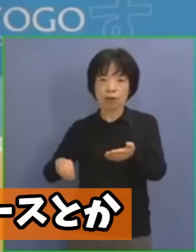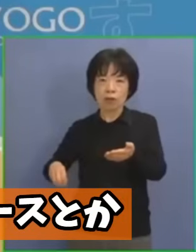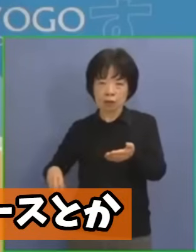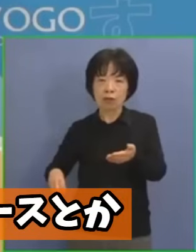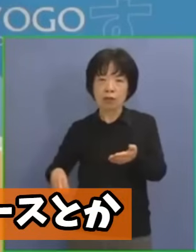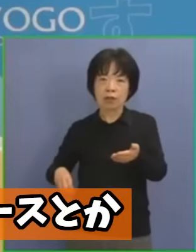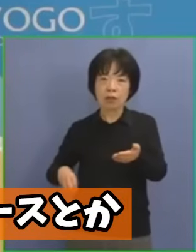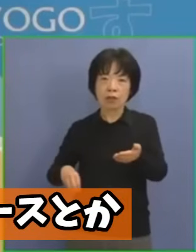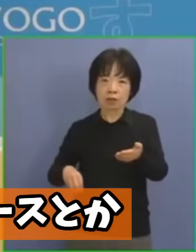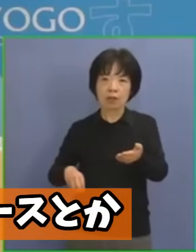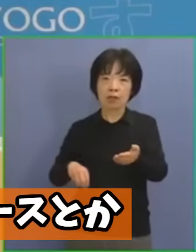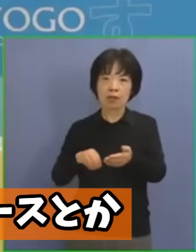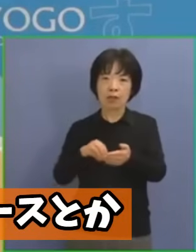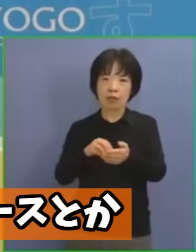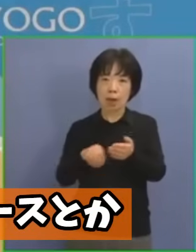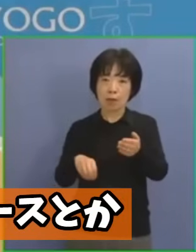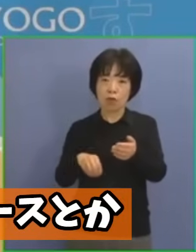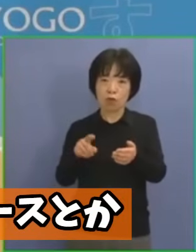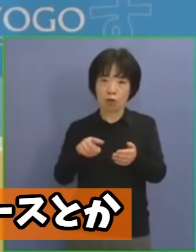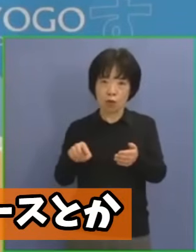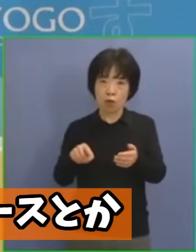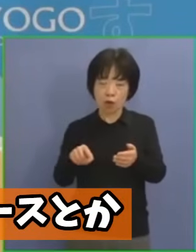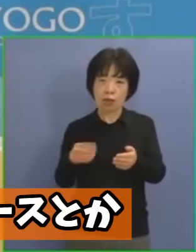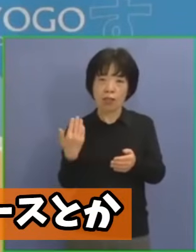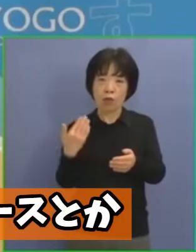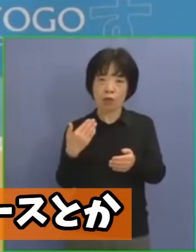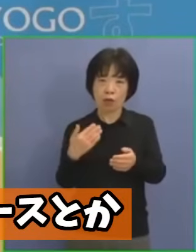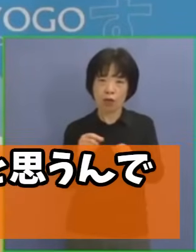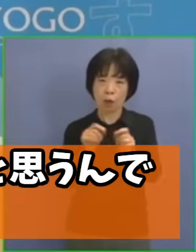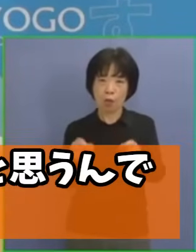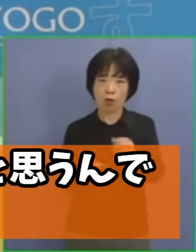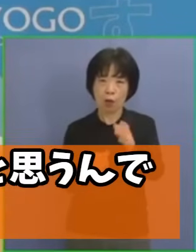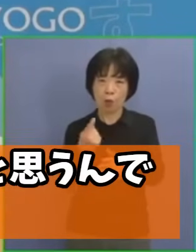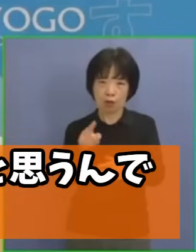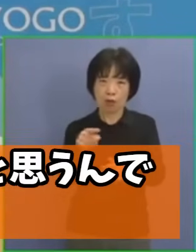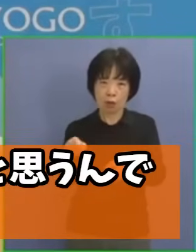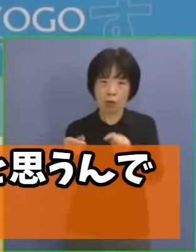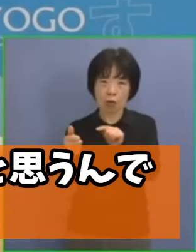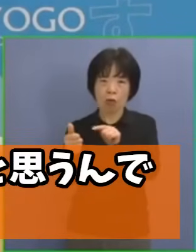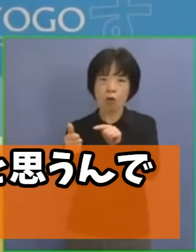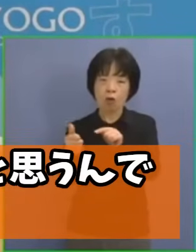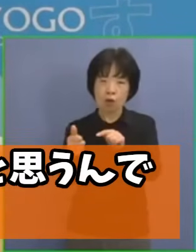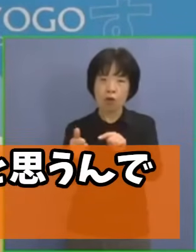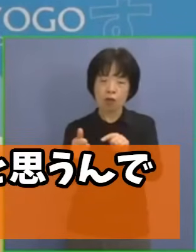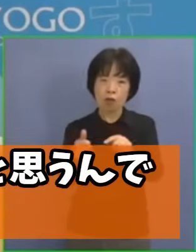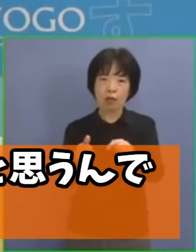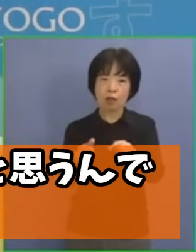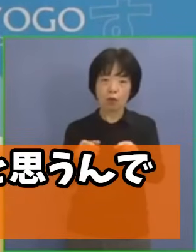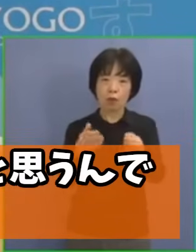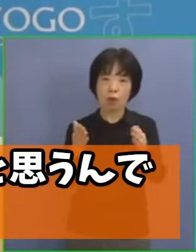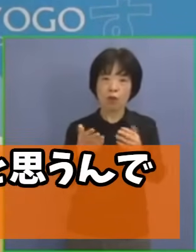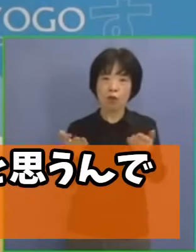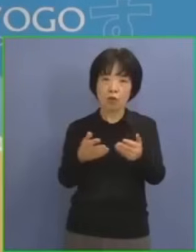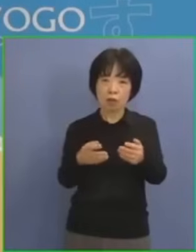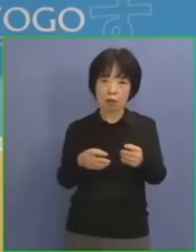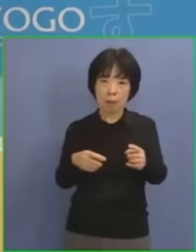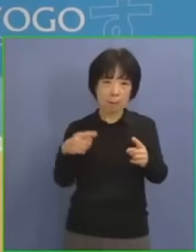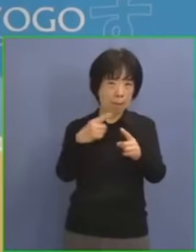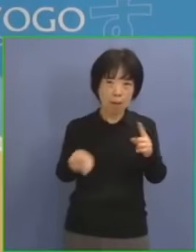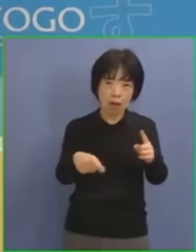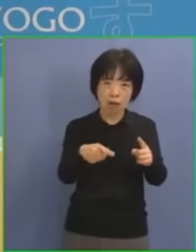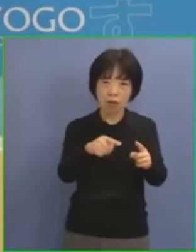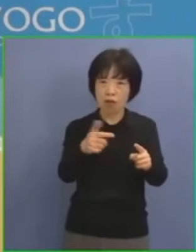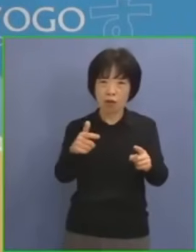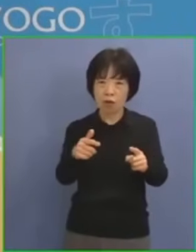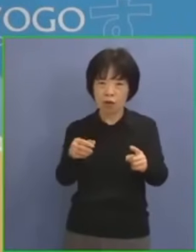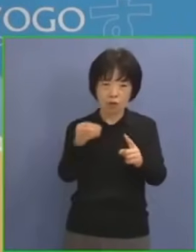。 NHK、 その組織の中で誹謗中傷するケースとか、まあ、手紙が出回ることってまれにあるかと思うんですけども、うん、今回その退職